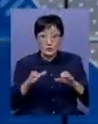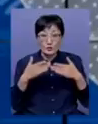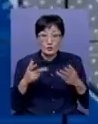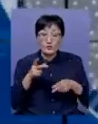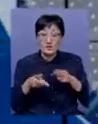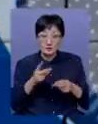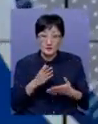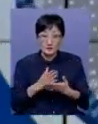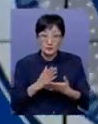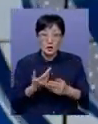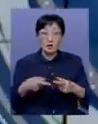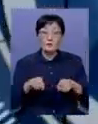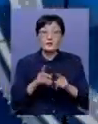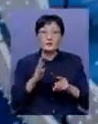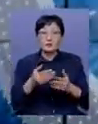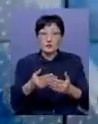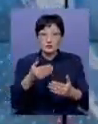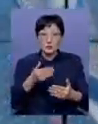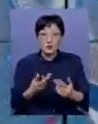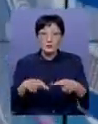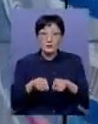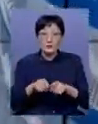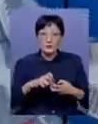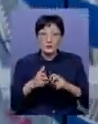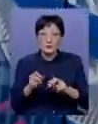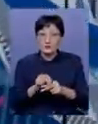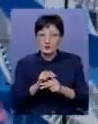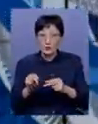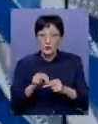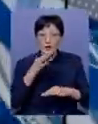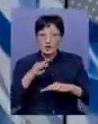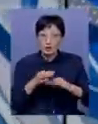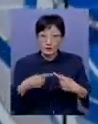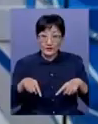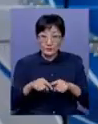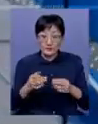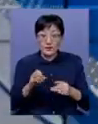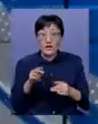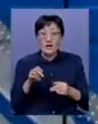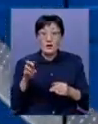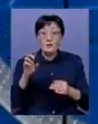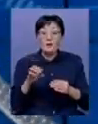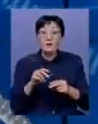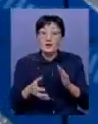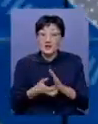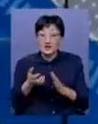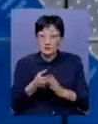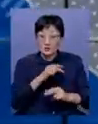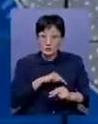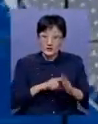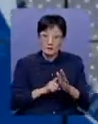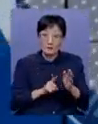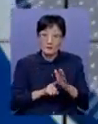айтып шағымдануда. Осыдан 4 жыл бұрын бұл олқылықты түзеймін деген жауаптылар қазба жұмыстарын бастап толық